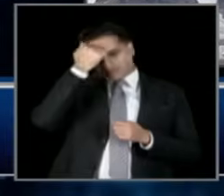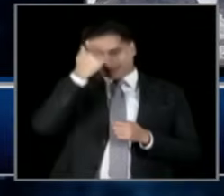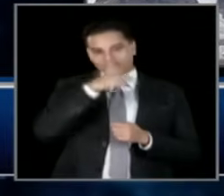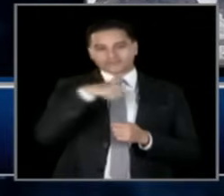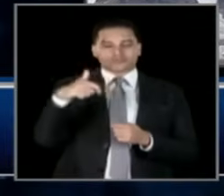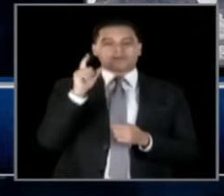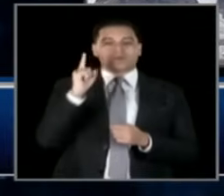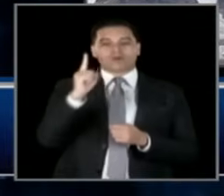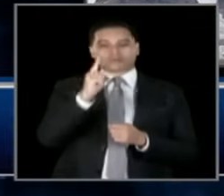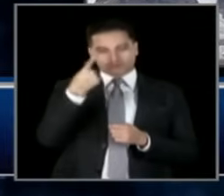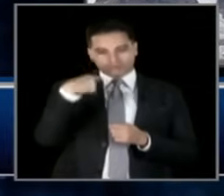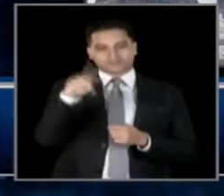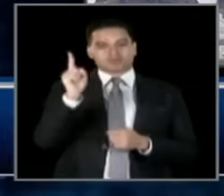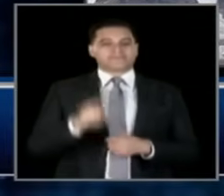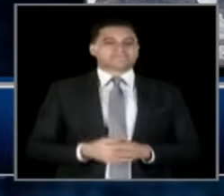8611 متر،